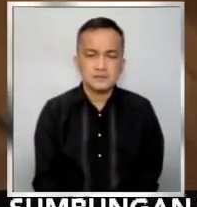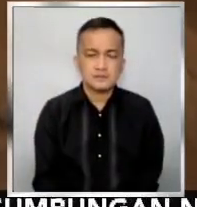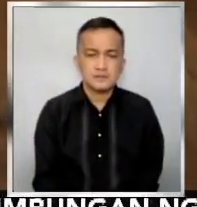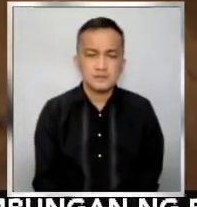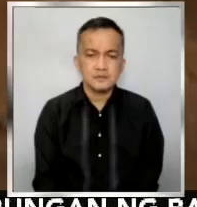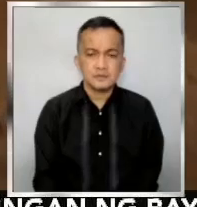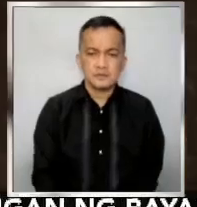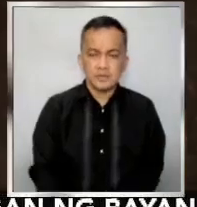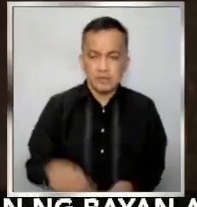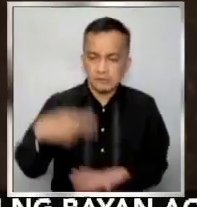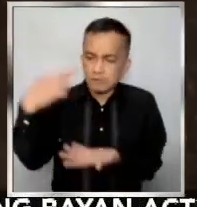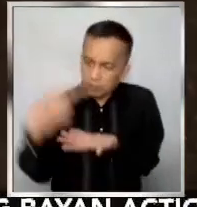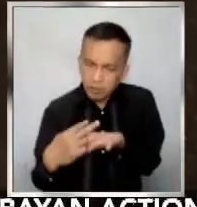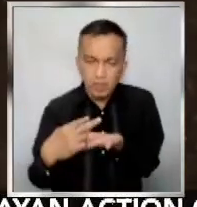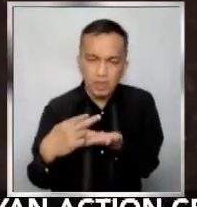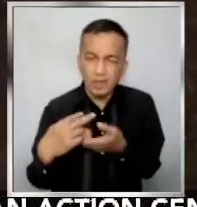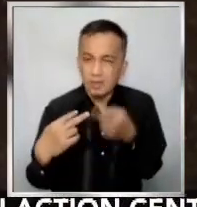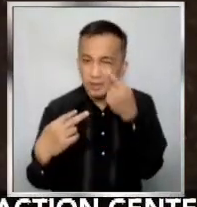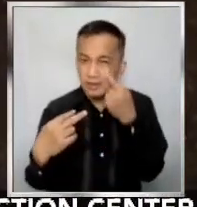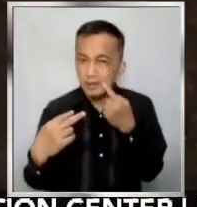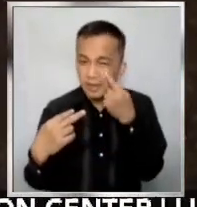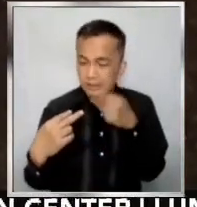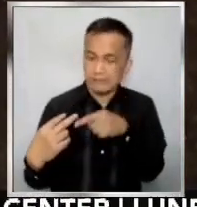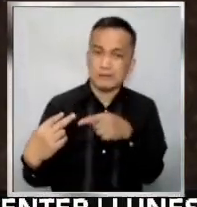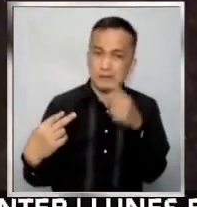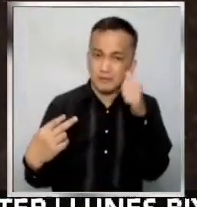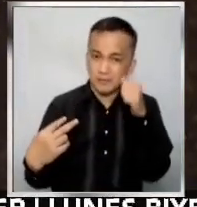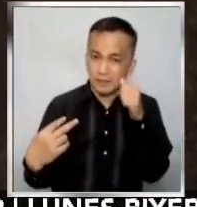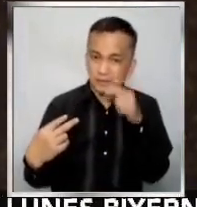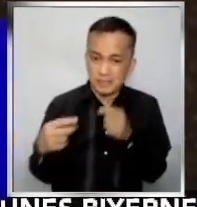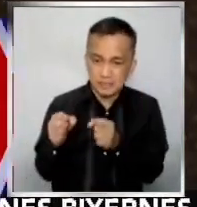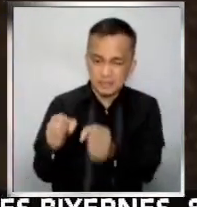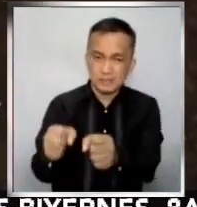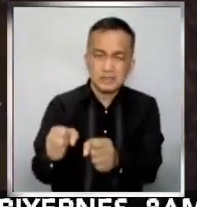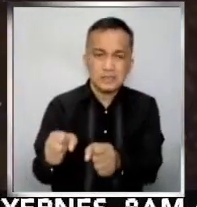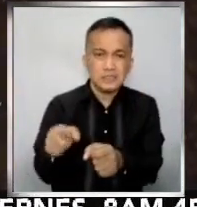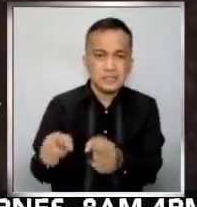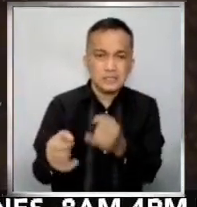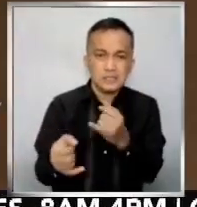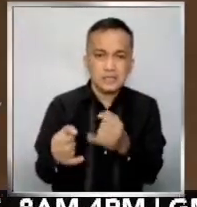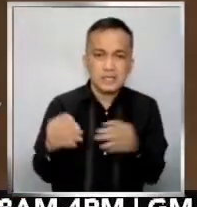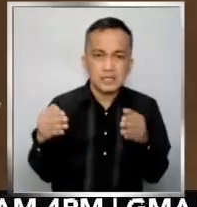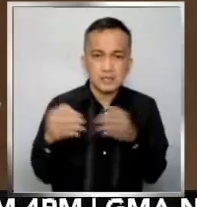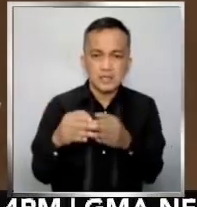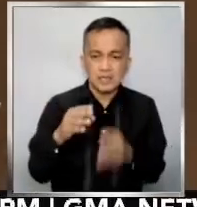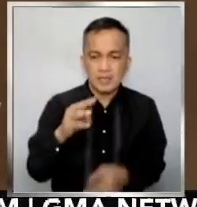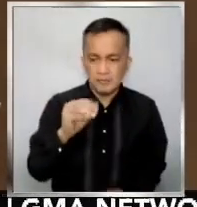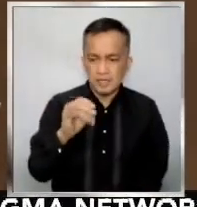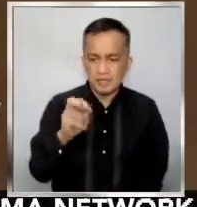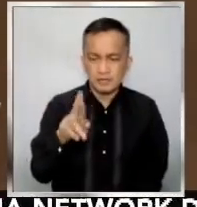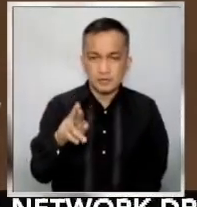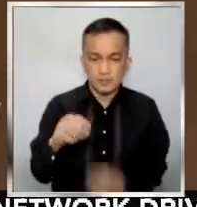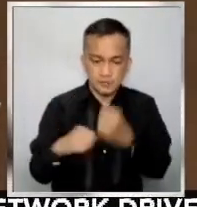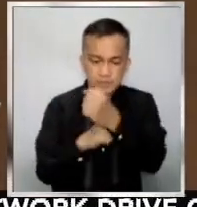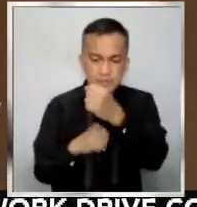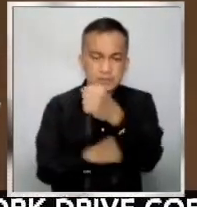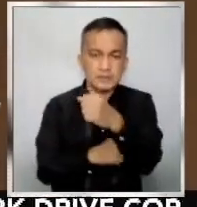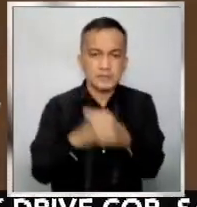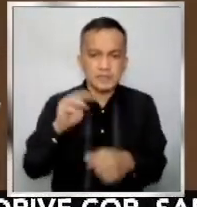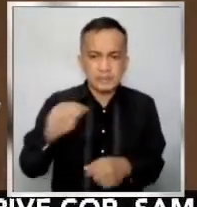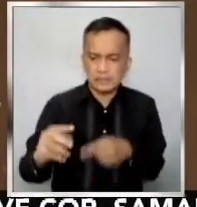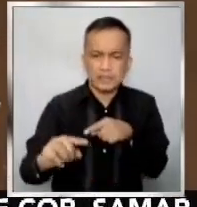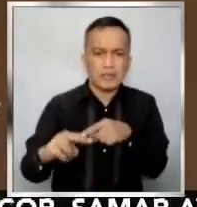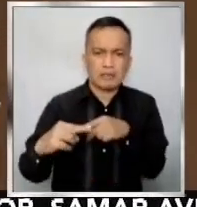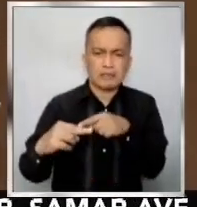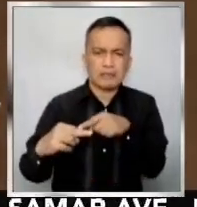Nakadapa at umiiyak ang babaeng ito sa gitna ng kalsada sa paanan ng MacArthur Bridge sa Maynila. Hindi raw siya makagalaw, masakit